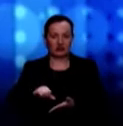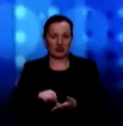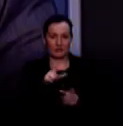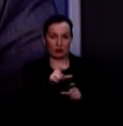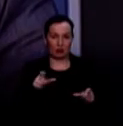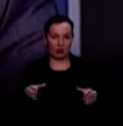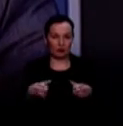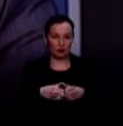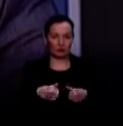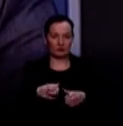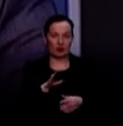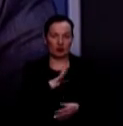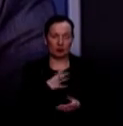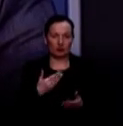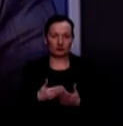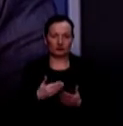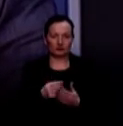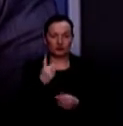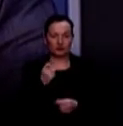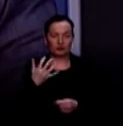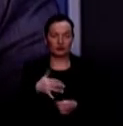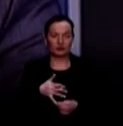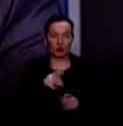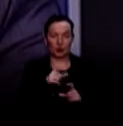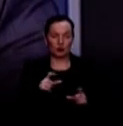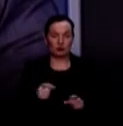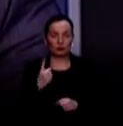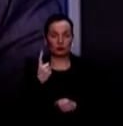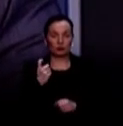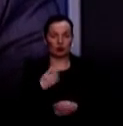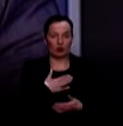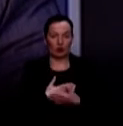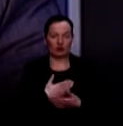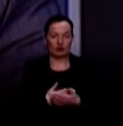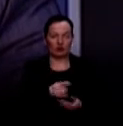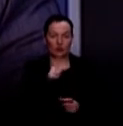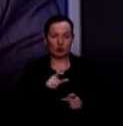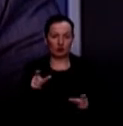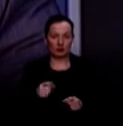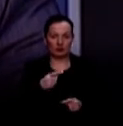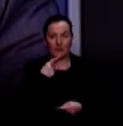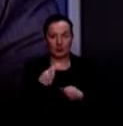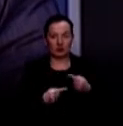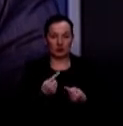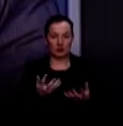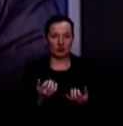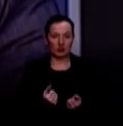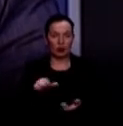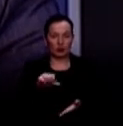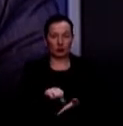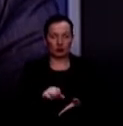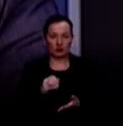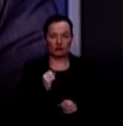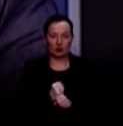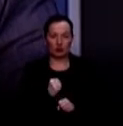понад там до 150 майже осіб, ну 100 активних було осіб, які постійно брали участь в роботі